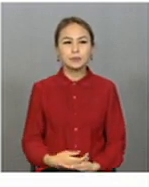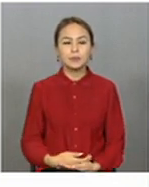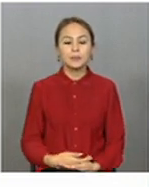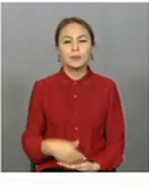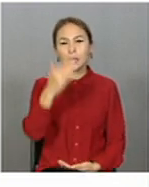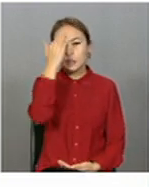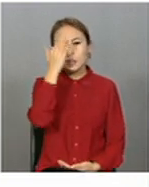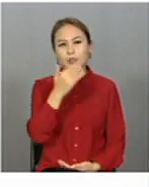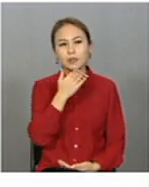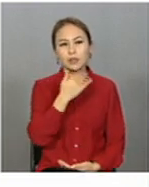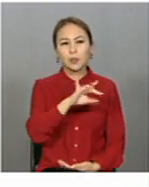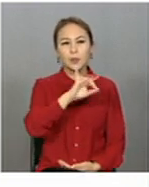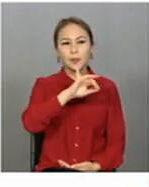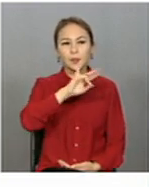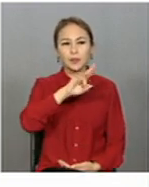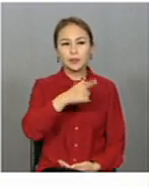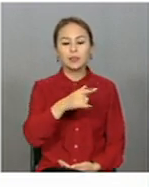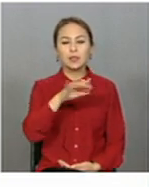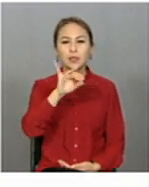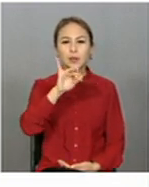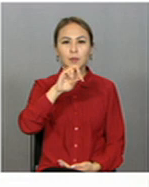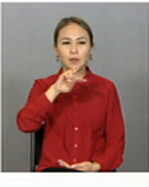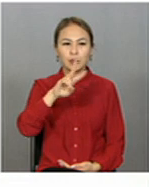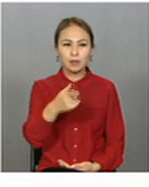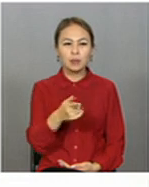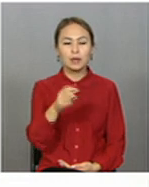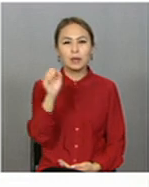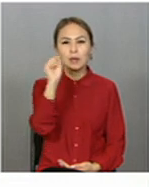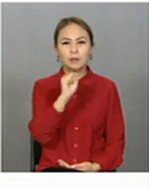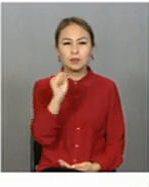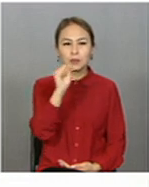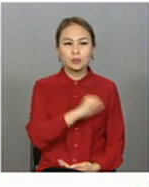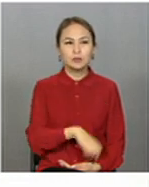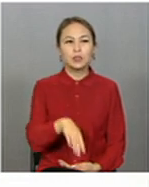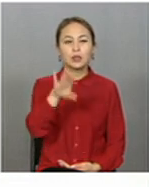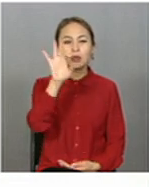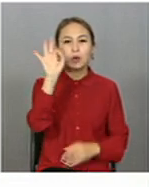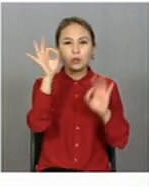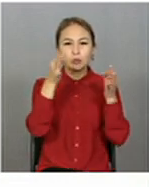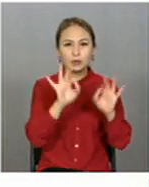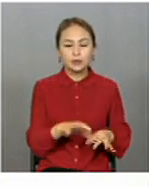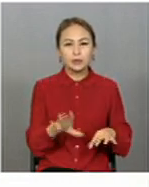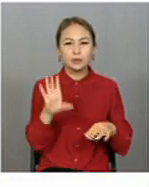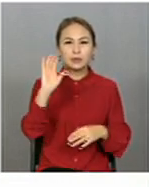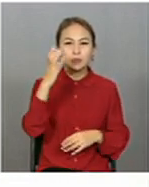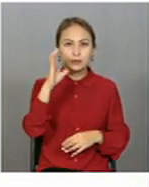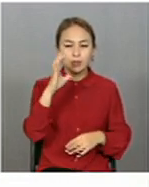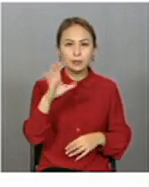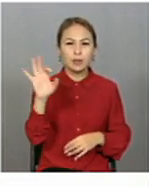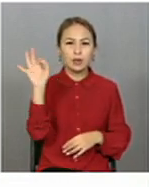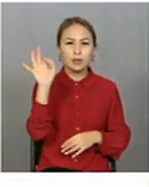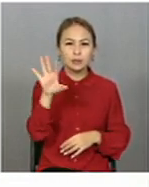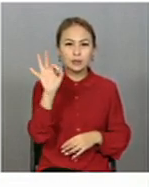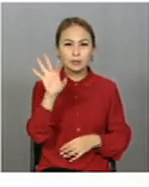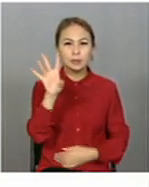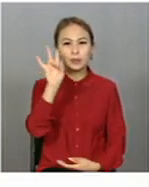айлары. Маусым, шілде, тамыз. Күз айлары. Қыркүйек, қазан,